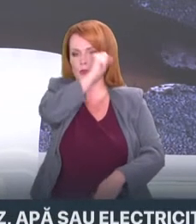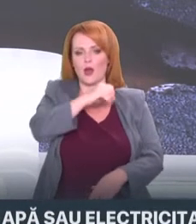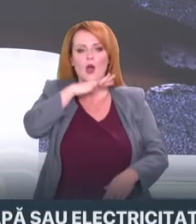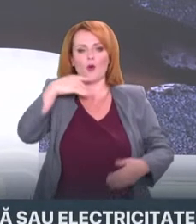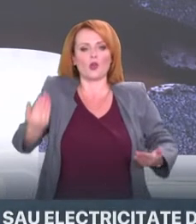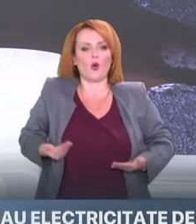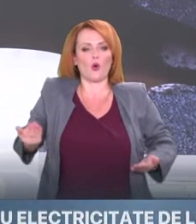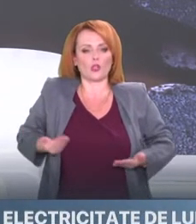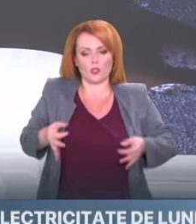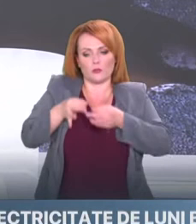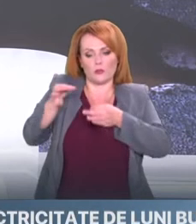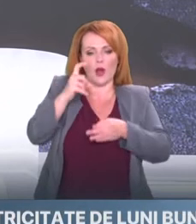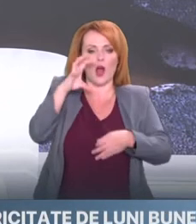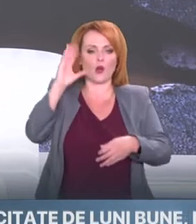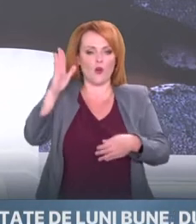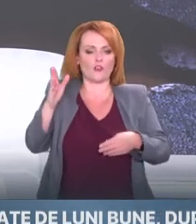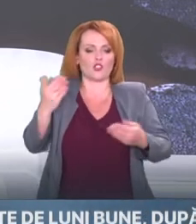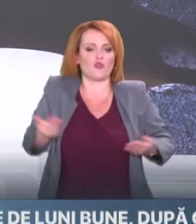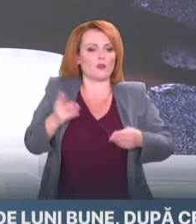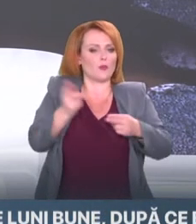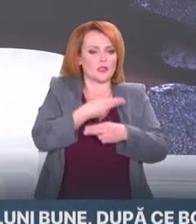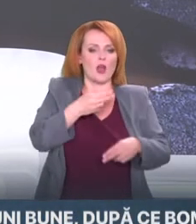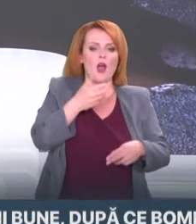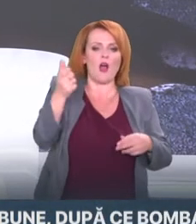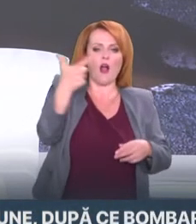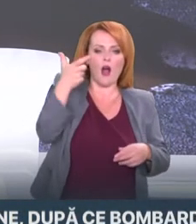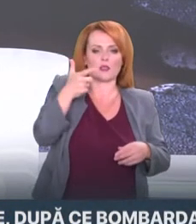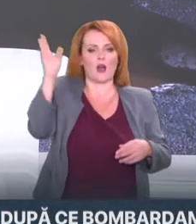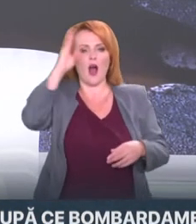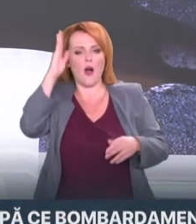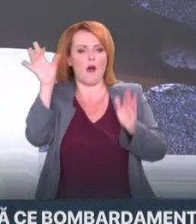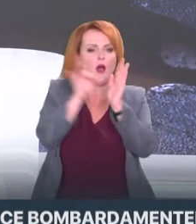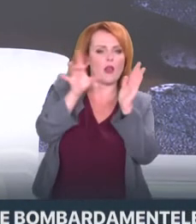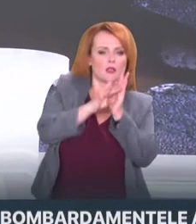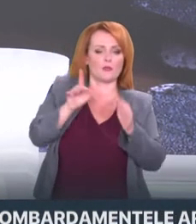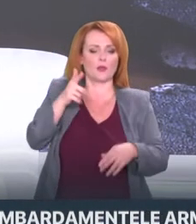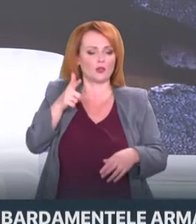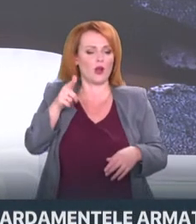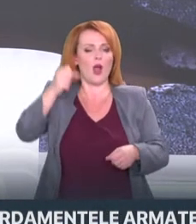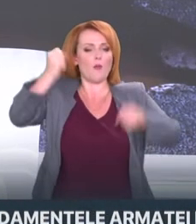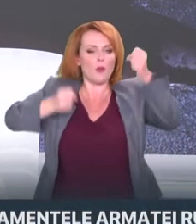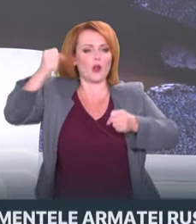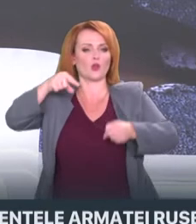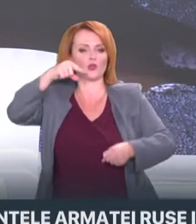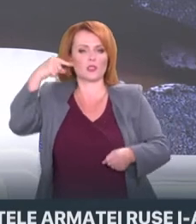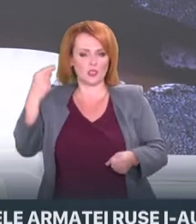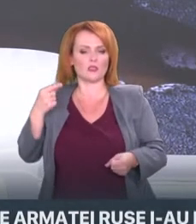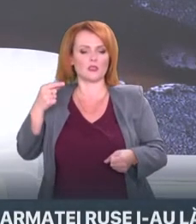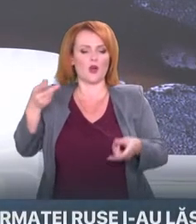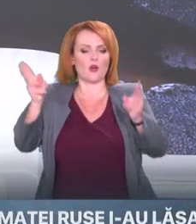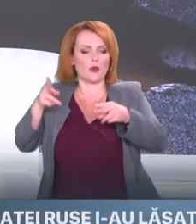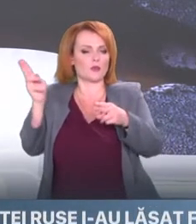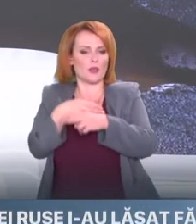locuitori din regiunea Harkov trăiesc fără gaz, apă sau electricitate de luni bune, după ce bombardamentele armatei ruse i-au lăsat fără